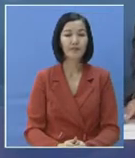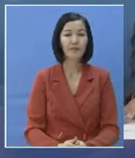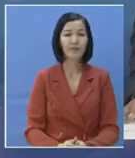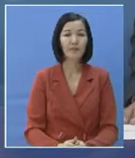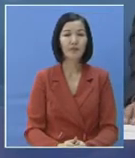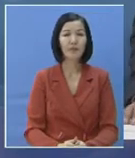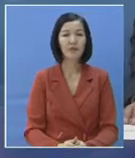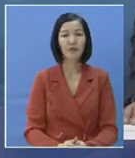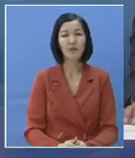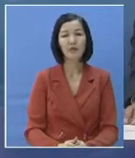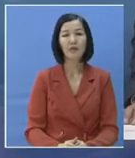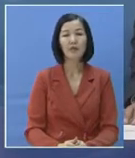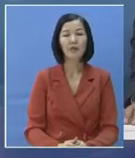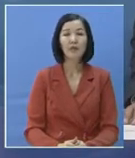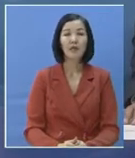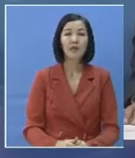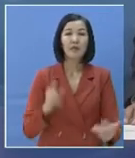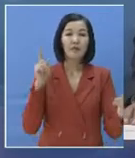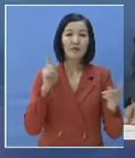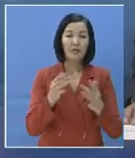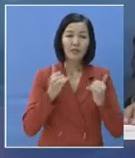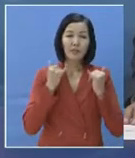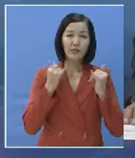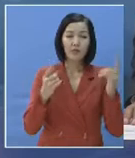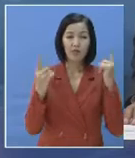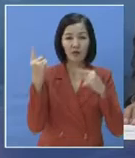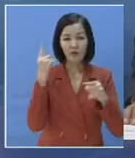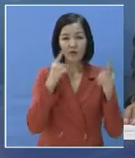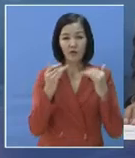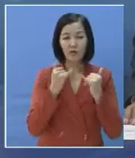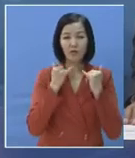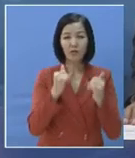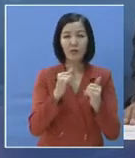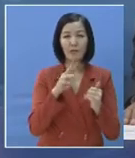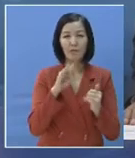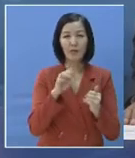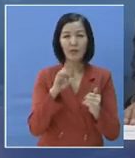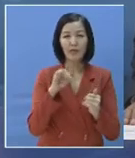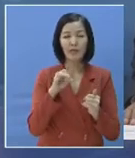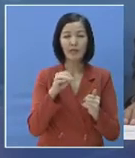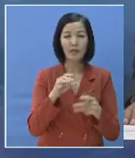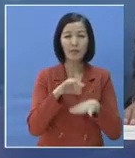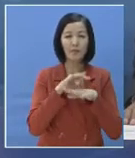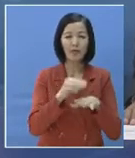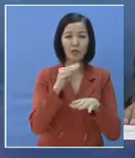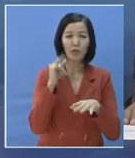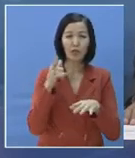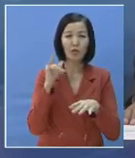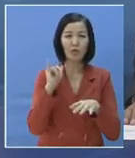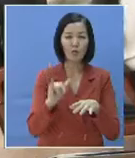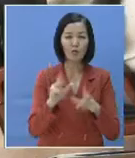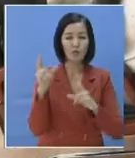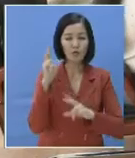Его знают от мала до велика. Встреча, посвященная творчеству известного поэта Мукагали Макатаева, прошла в ЖТСУском